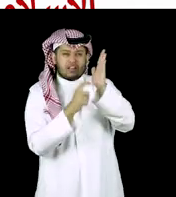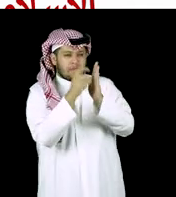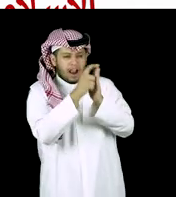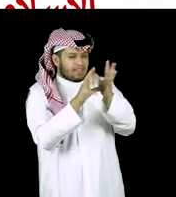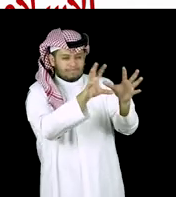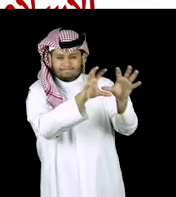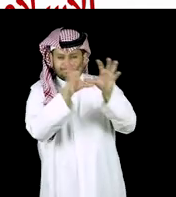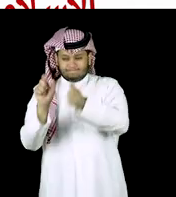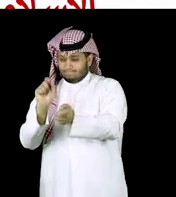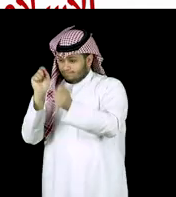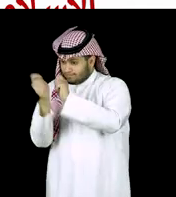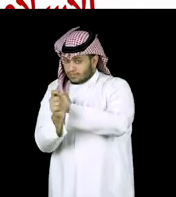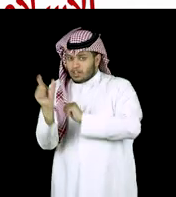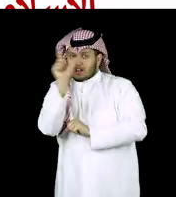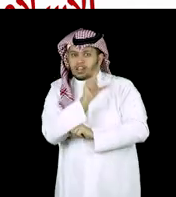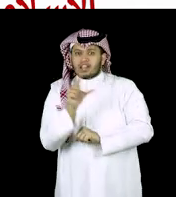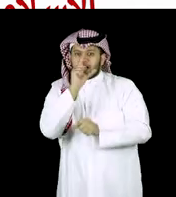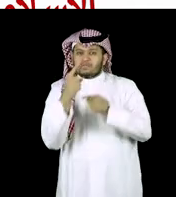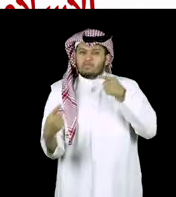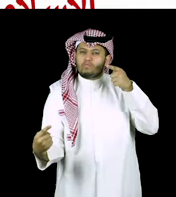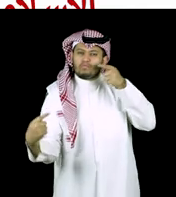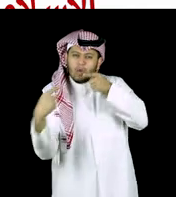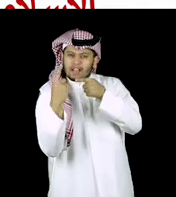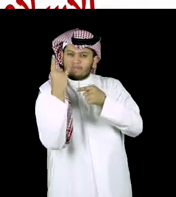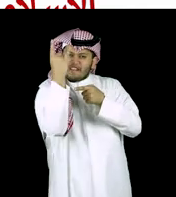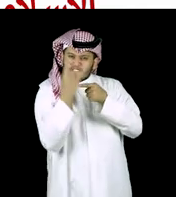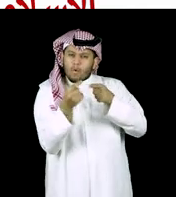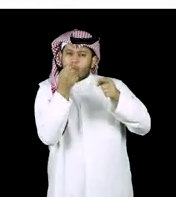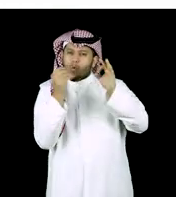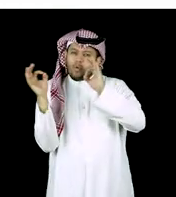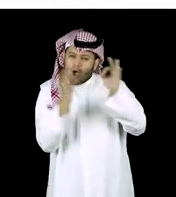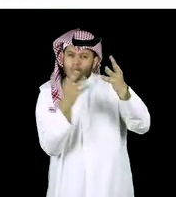وفق النظام السياسي الإسلامي.